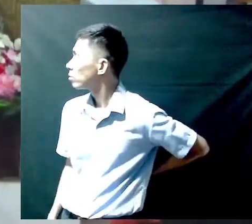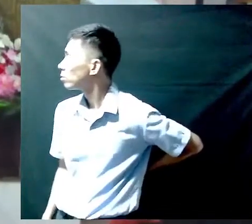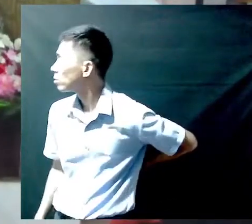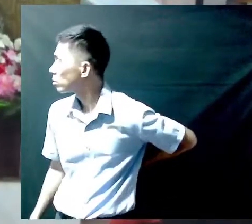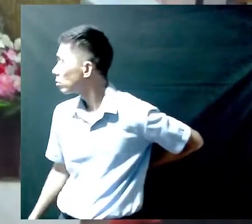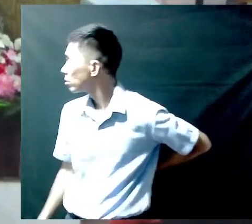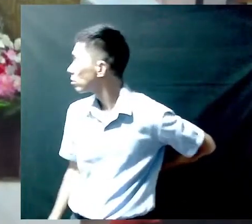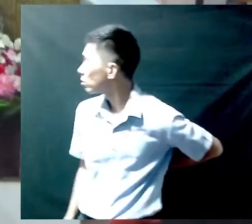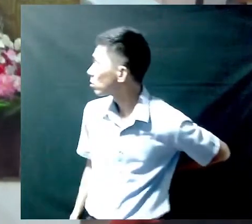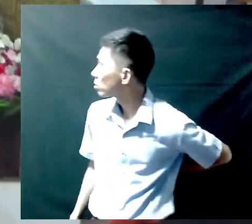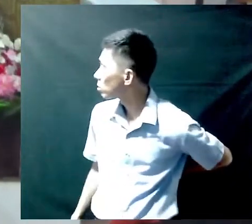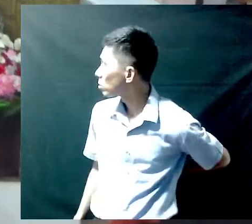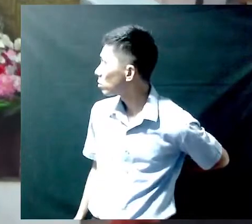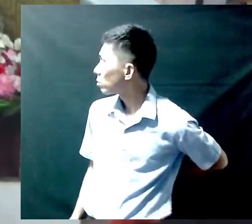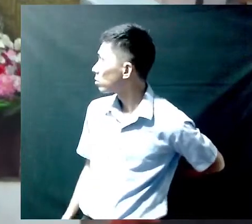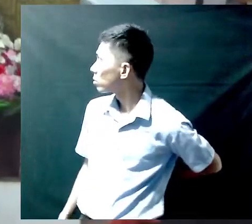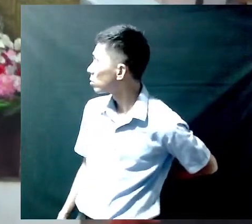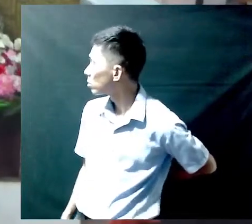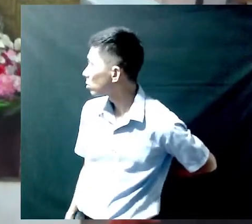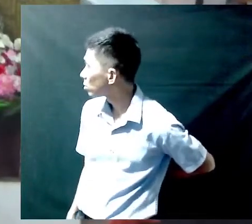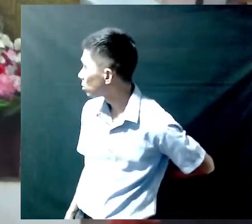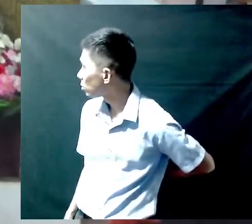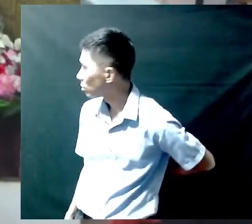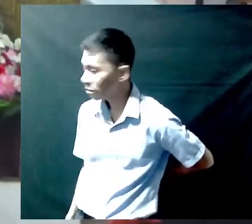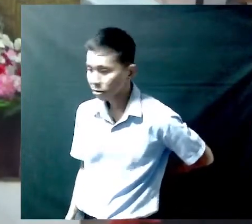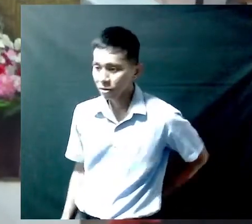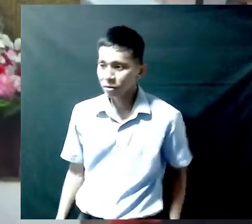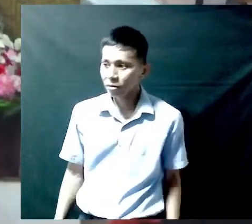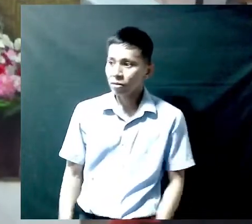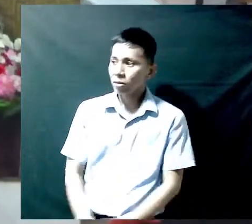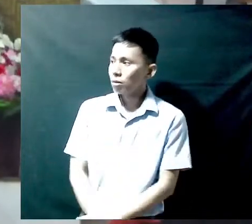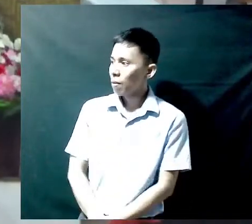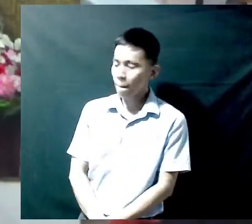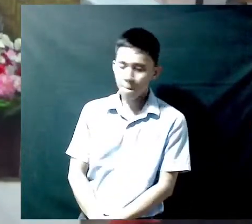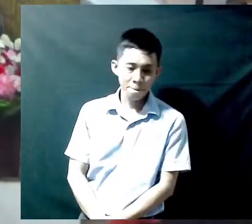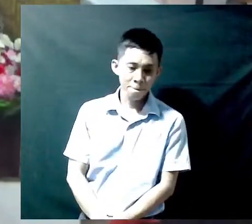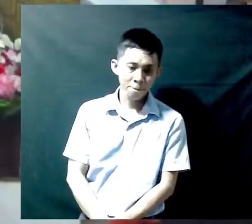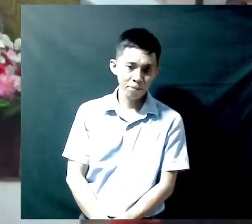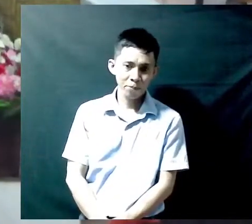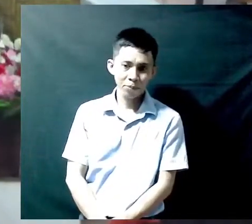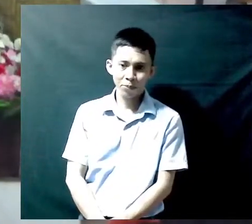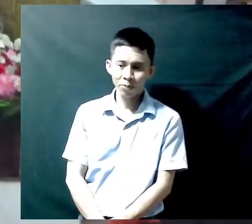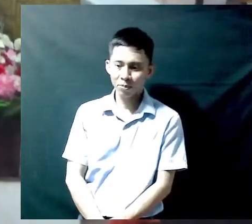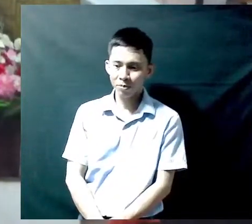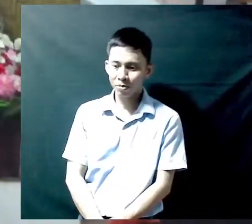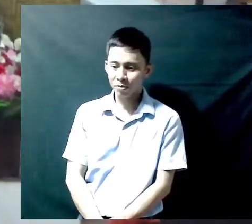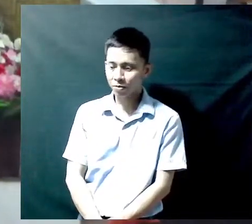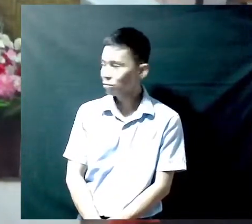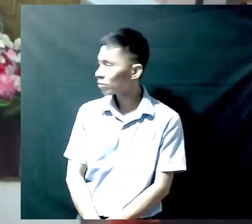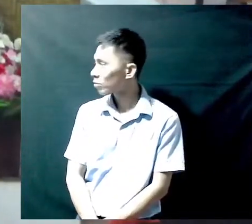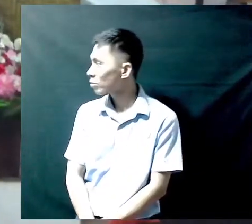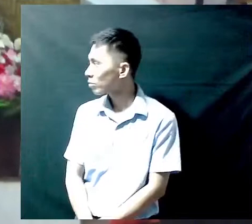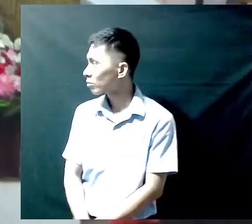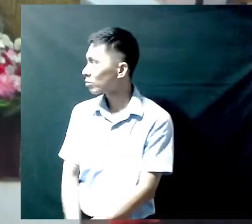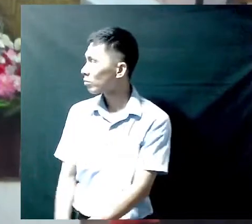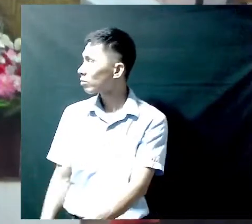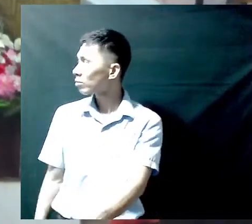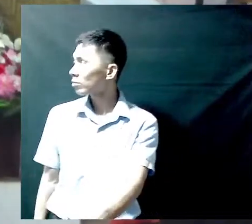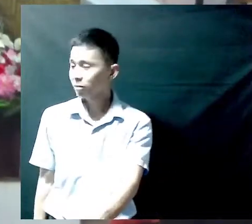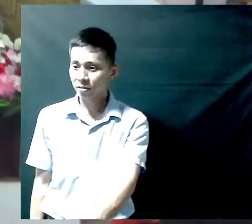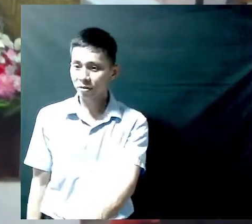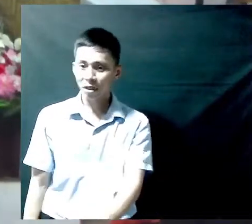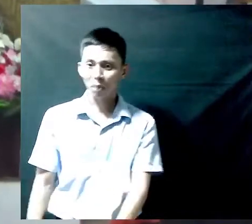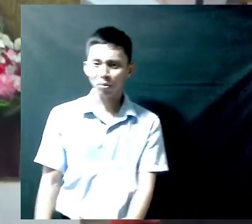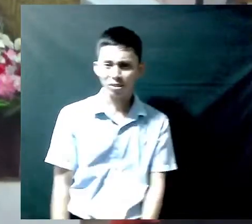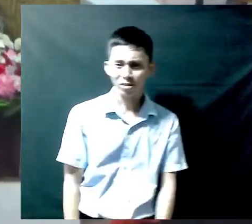So, ang trabaho mo, ushering ng offering, di ba? Kunyari. At utusan kita, gagawin mo yon para sa akin, ha? Okay, ang gawin